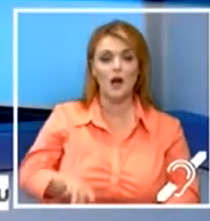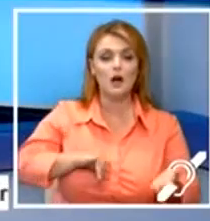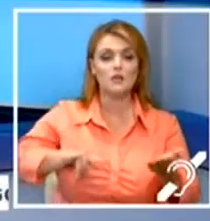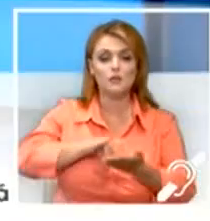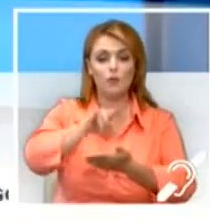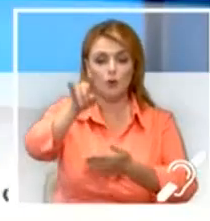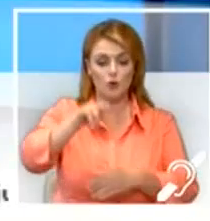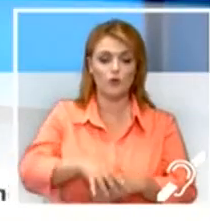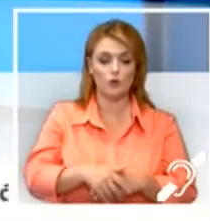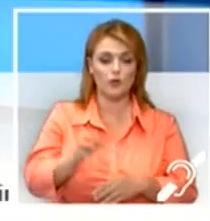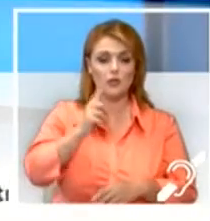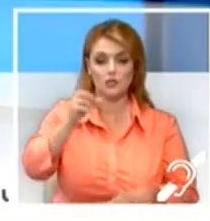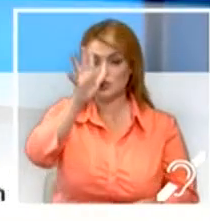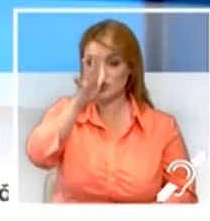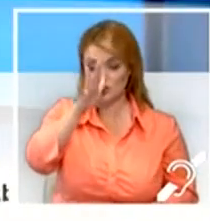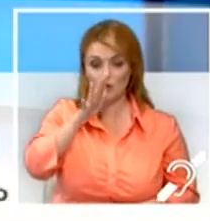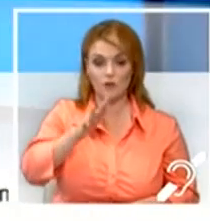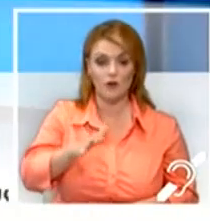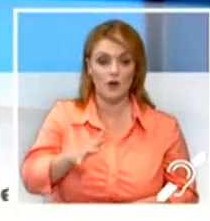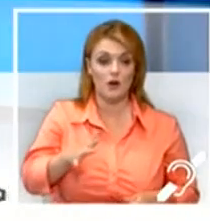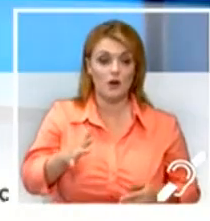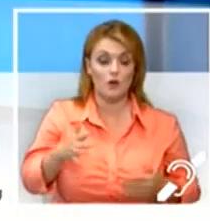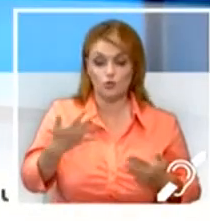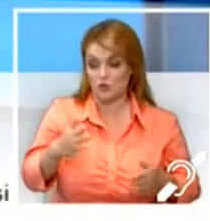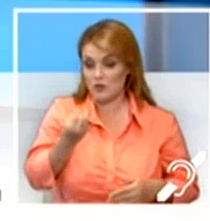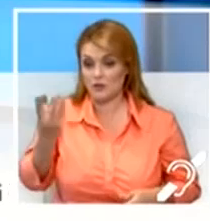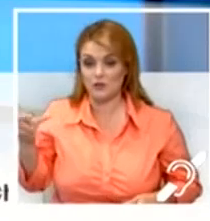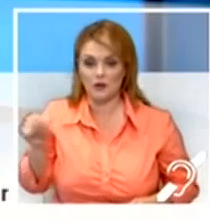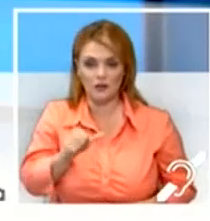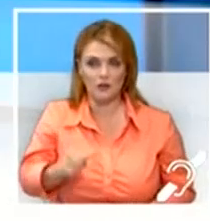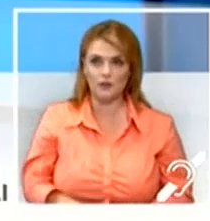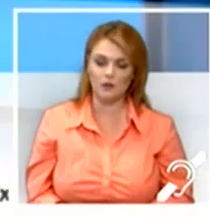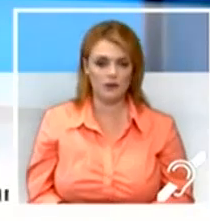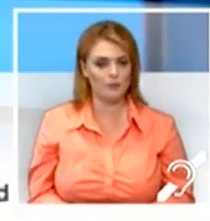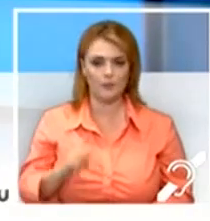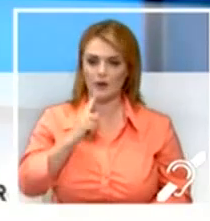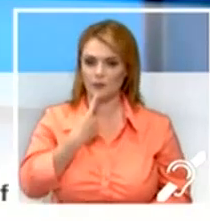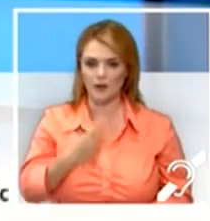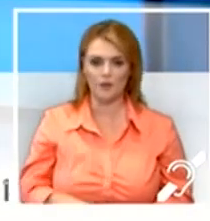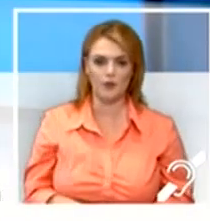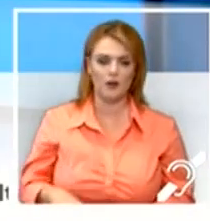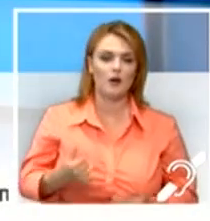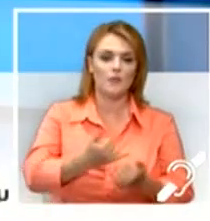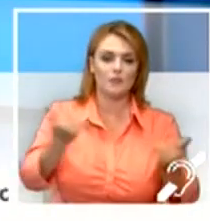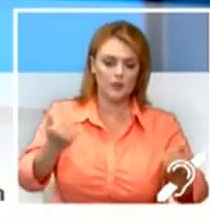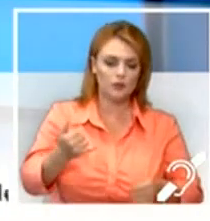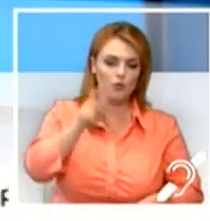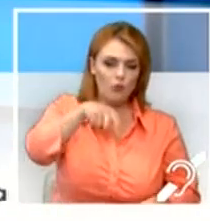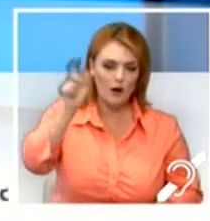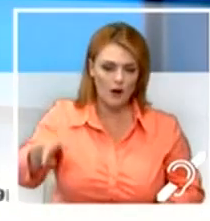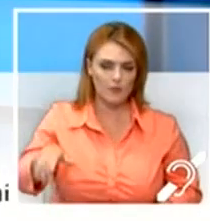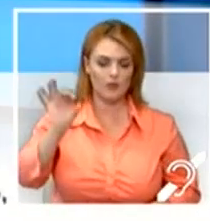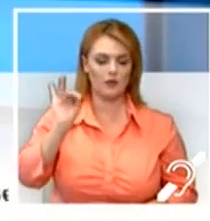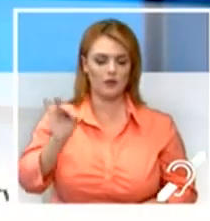Zborurile de pe aeroportul din Chișinău au devenit de câteva săptămâni o loterie, atât pentru pasageri cât și pentru companiile